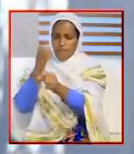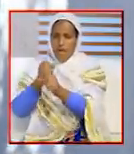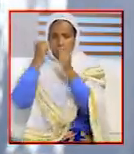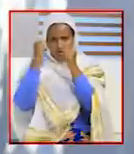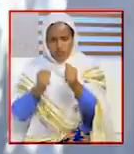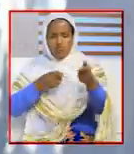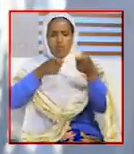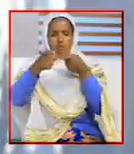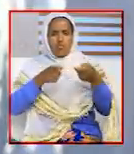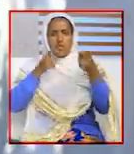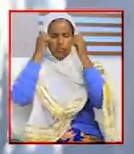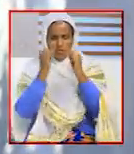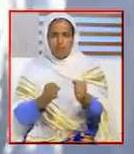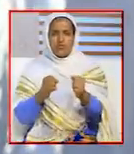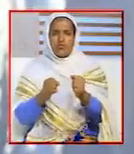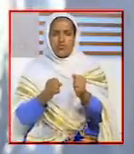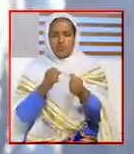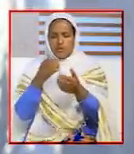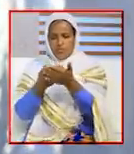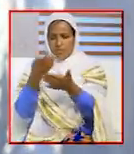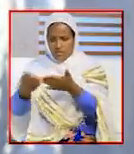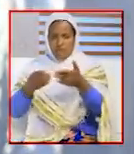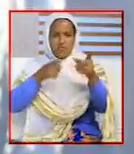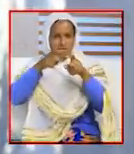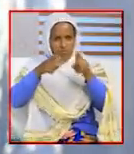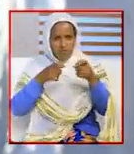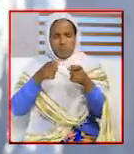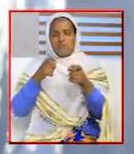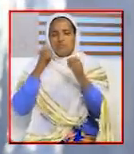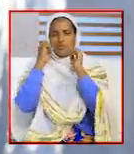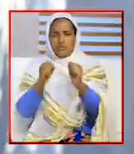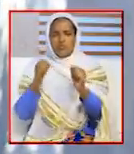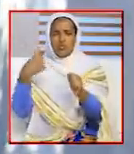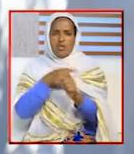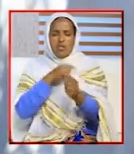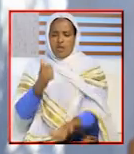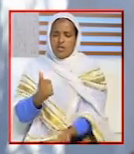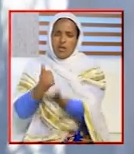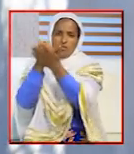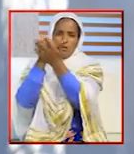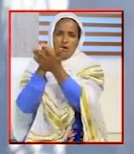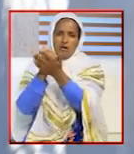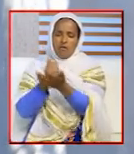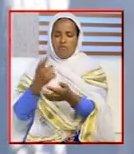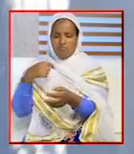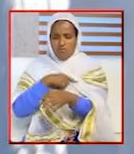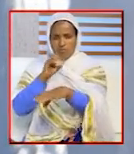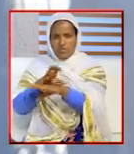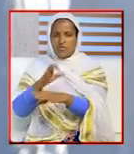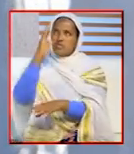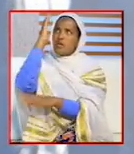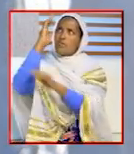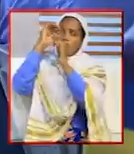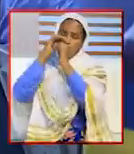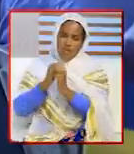ማዝ እንደሚችሉ መቆጣጠር እንደሚችሉ መግዛት እንደሚችሉ የኛ እርዳታ እግዚአብሔር